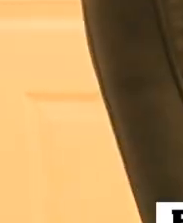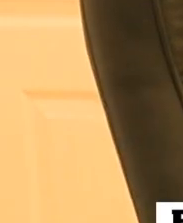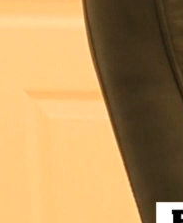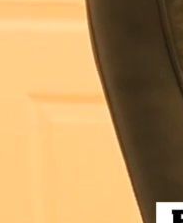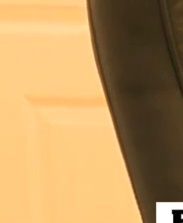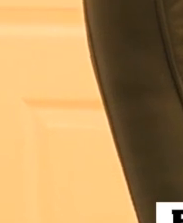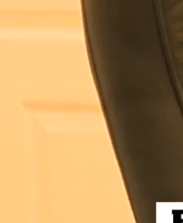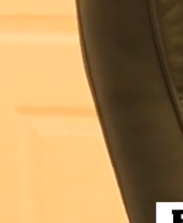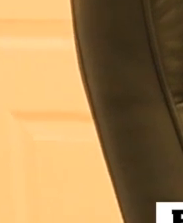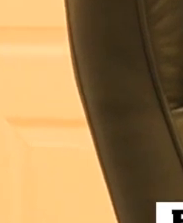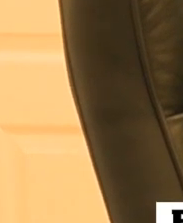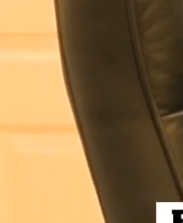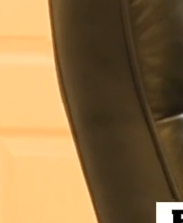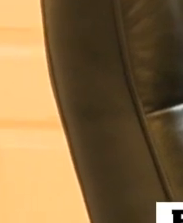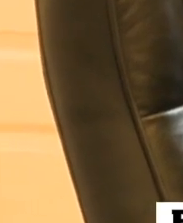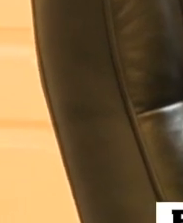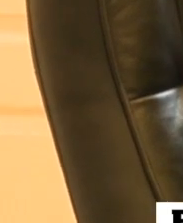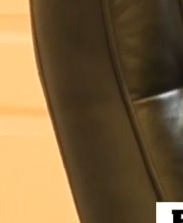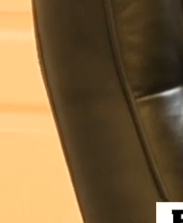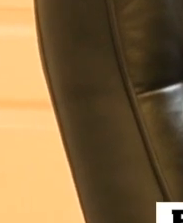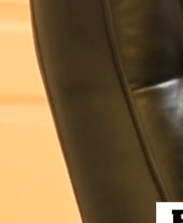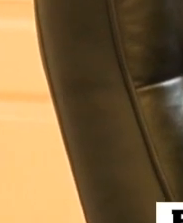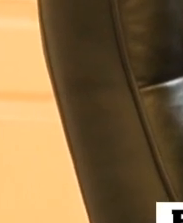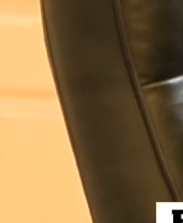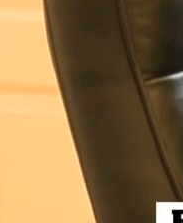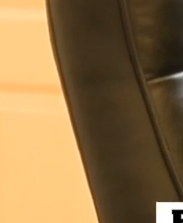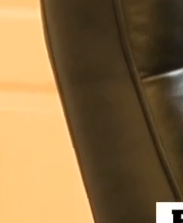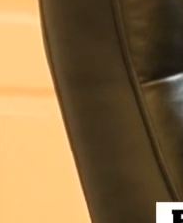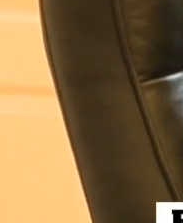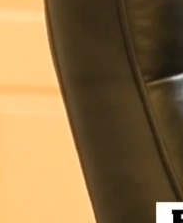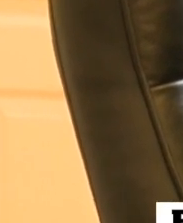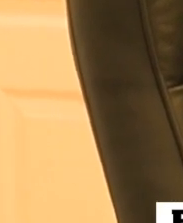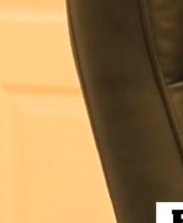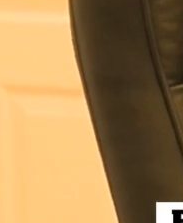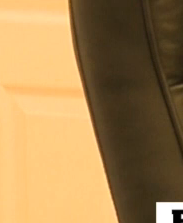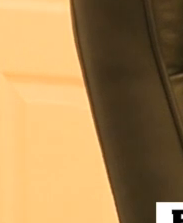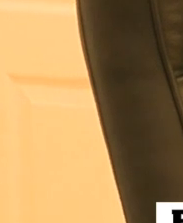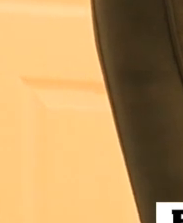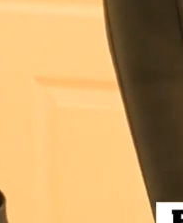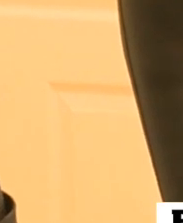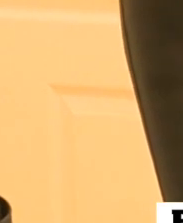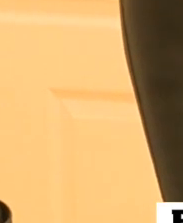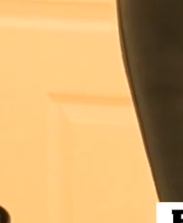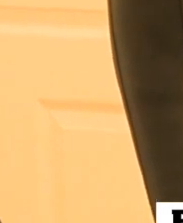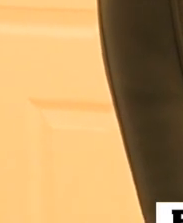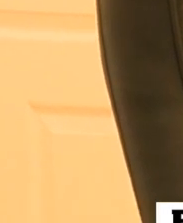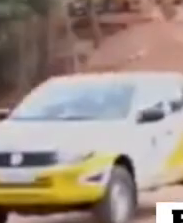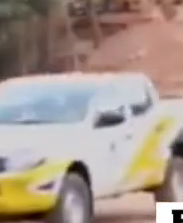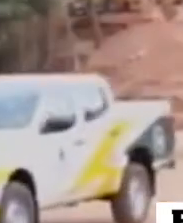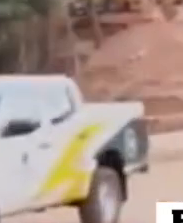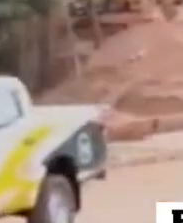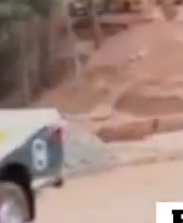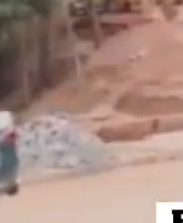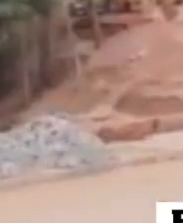murebe ibindi bibazo byagaragajwe na raporo y'umugenzuzi mukuru w'imari ya leta ni ukuba mu byagombaga kubakwa aho uyu mushinga ukorera harimo